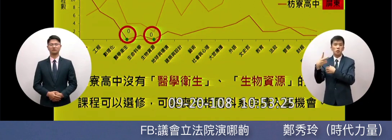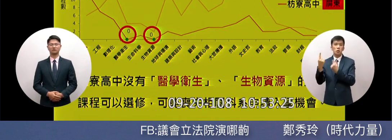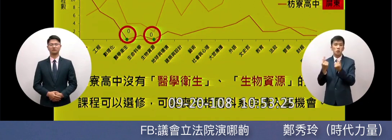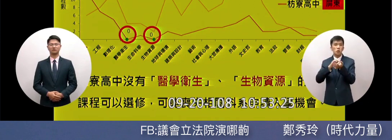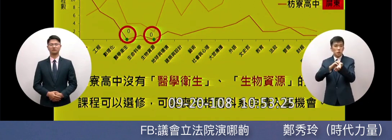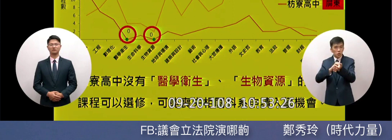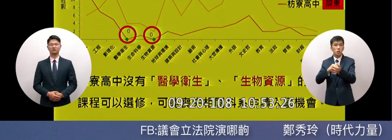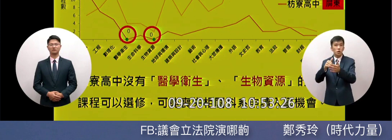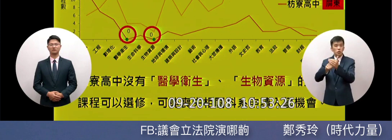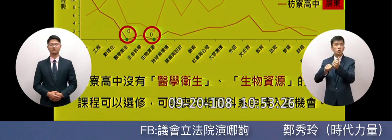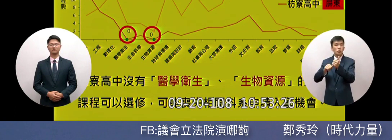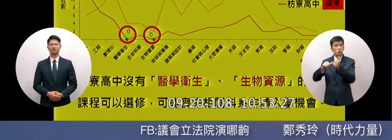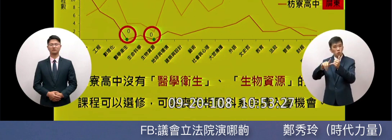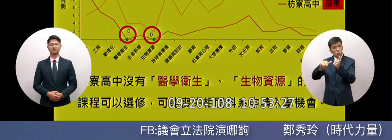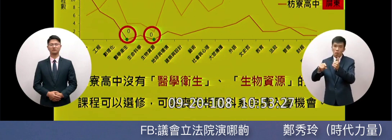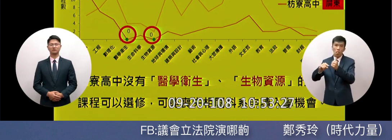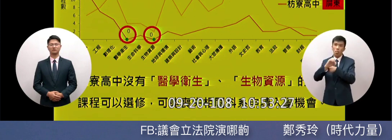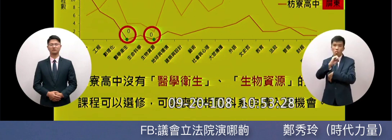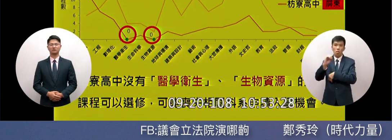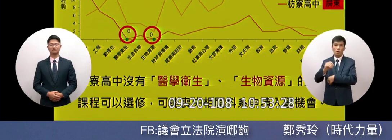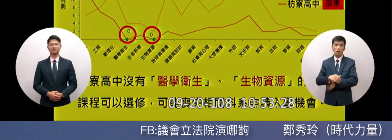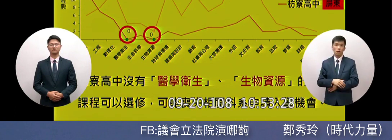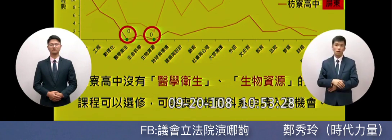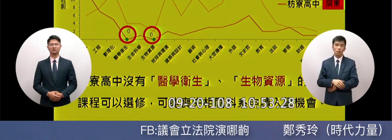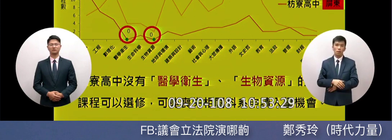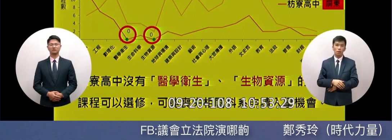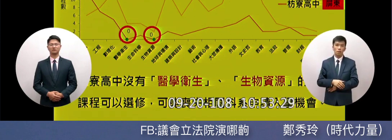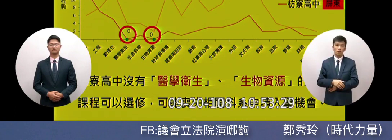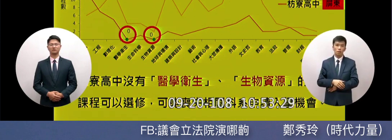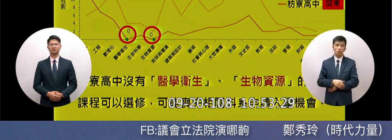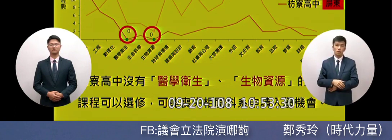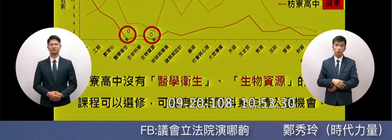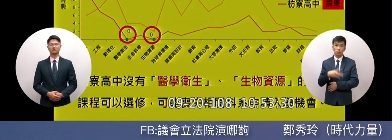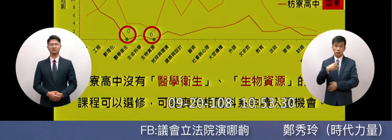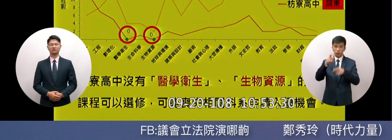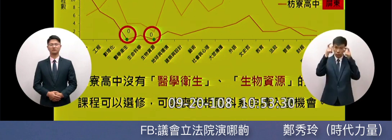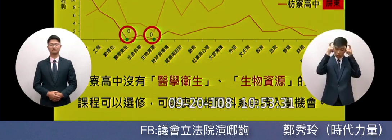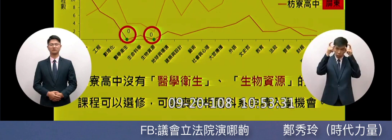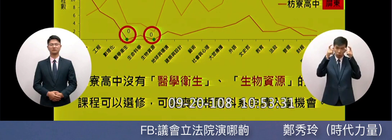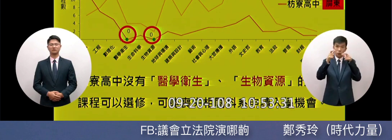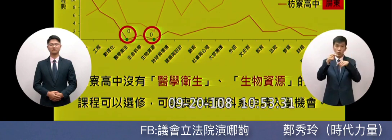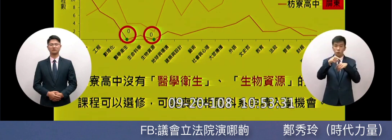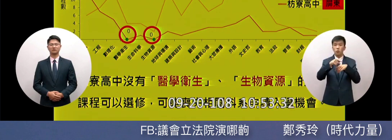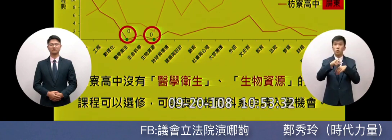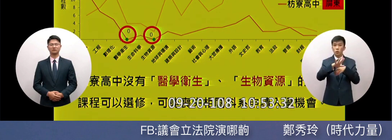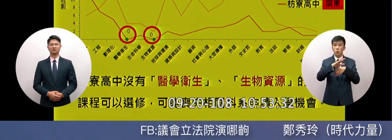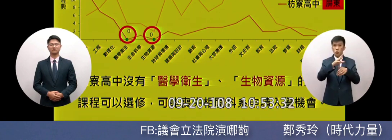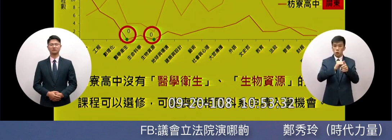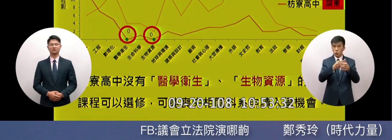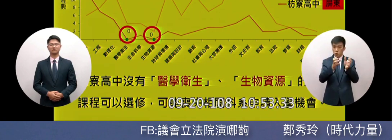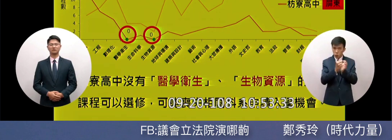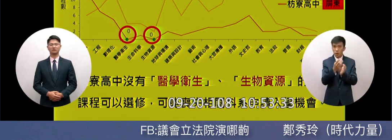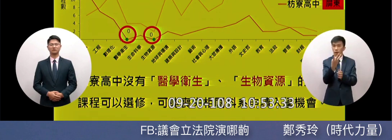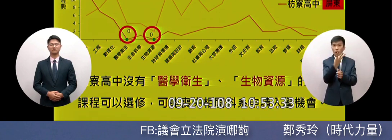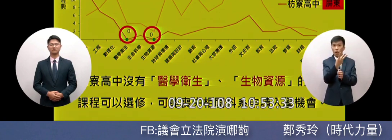资源这两个学群，它开课数是零那高雄的6龟高中甚至有3个学群没